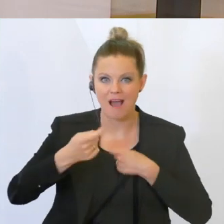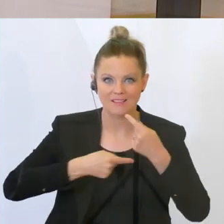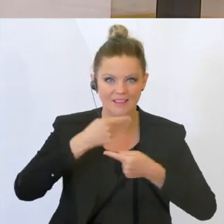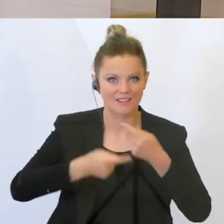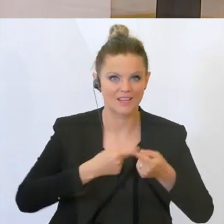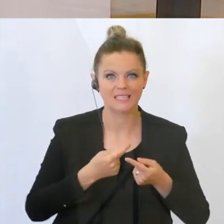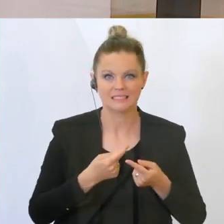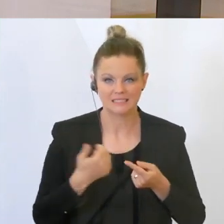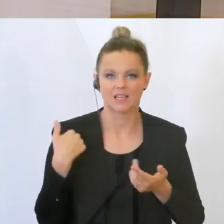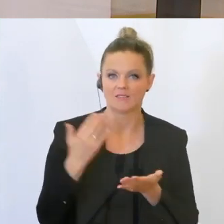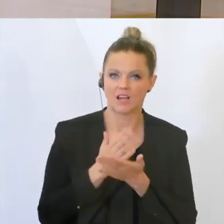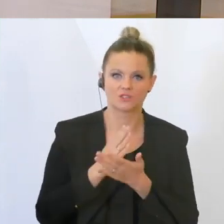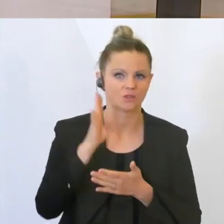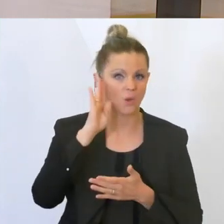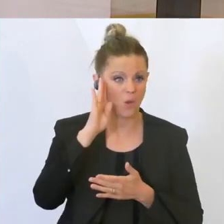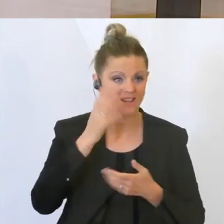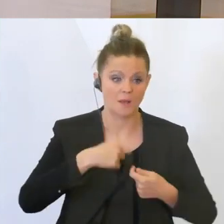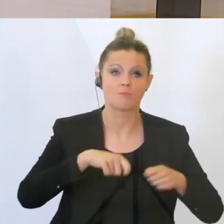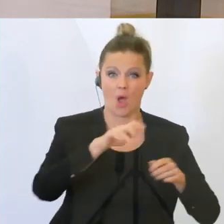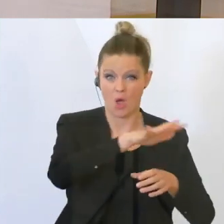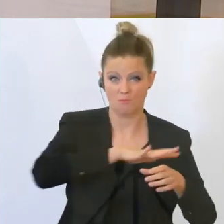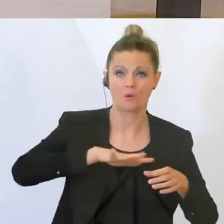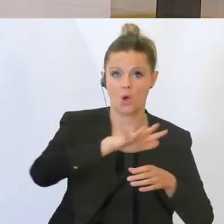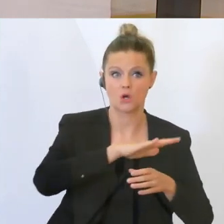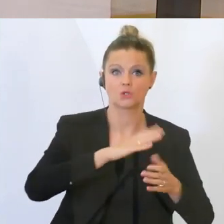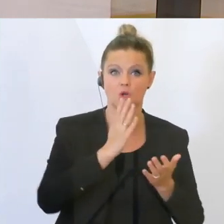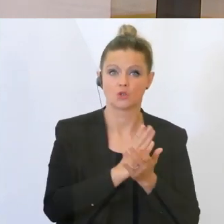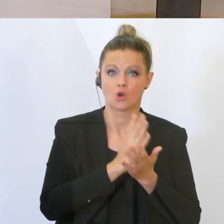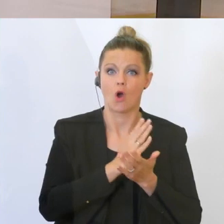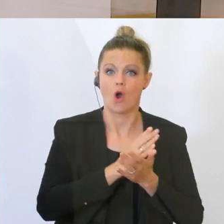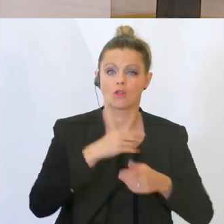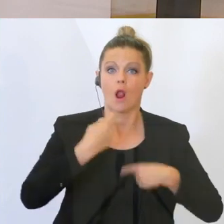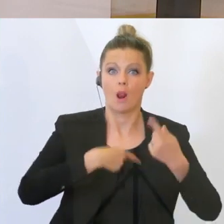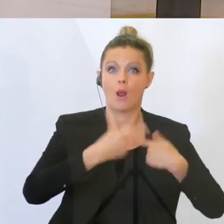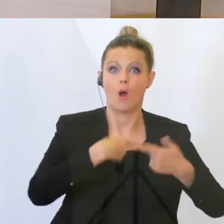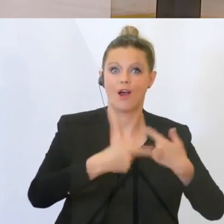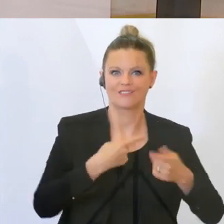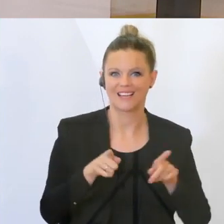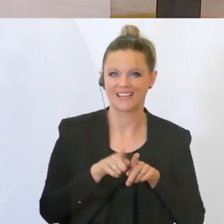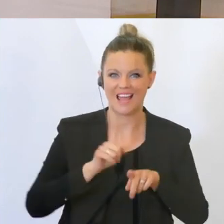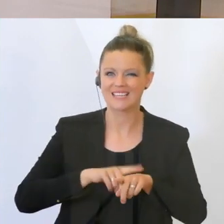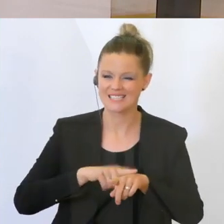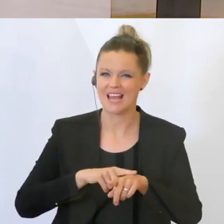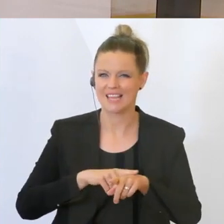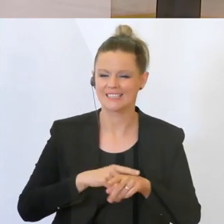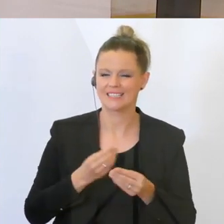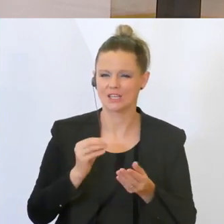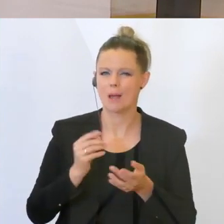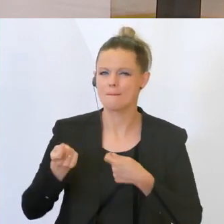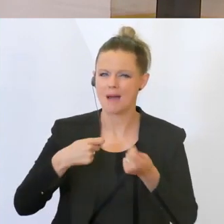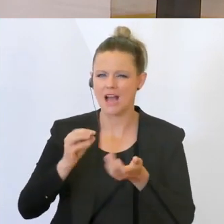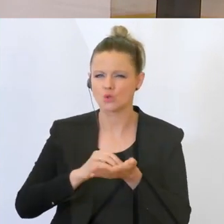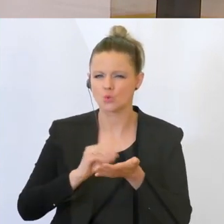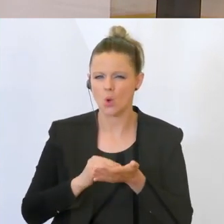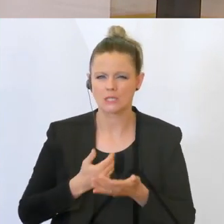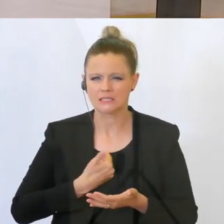entwickeln. Wir haben schon gehört, die Baubranche ist grundsätzlich schon nach oben gegangen. Gleichzeitig nehmen wir im Markt noch etwas Unsicherheit wahr.